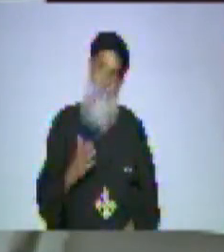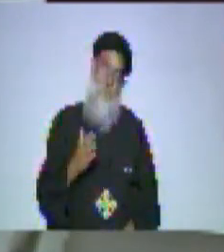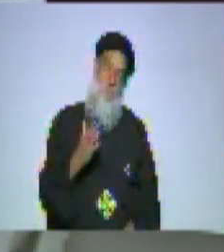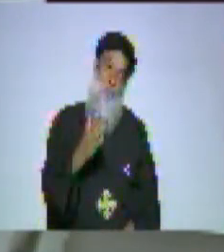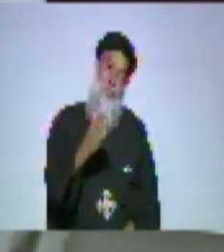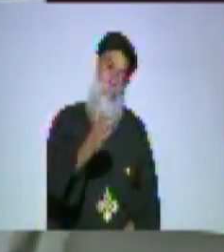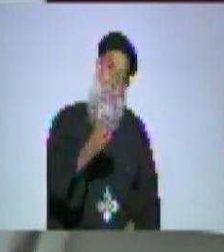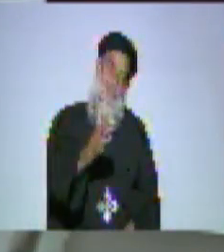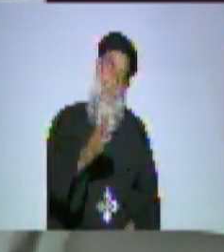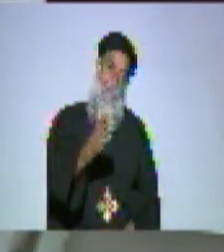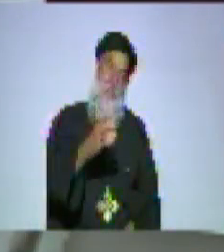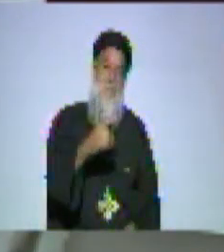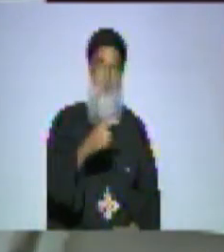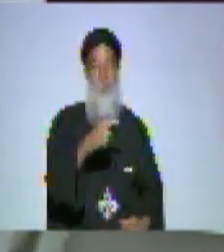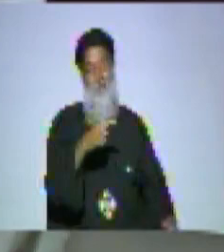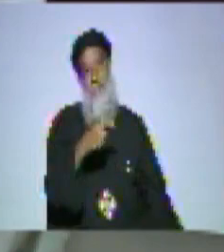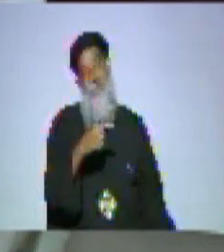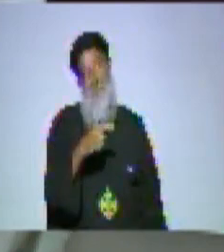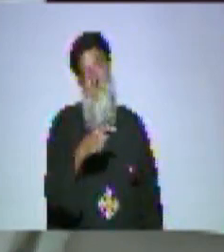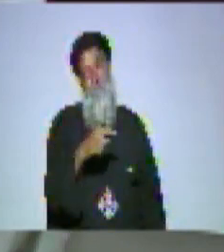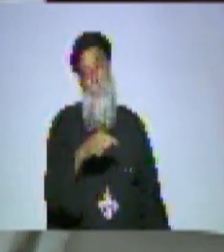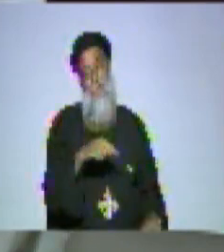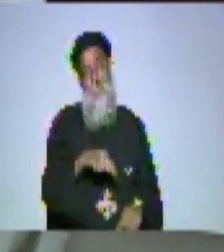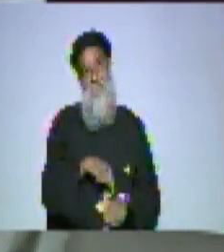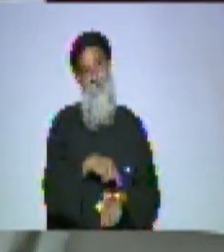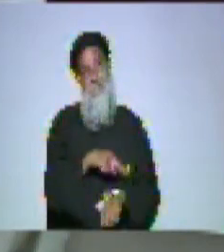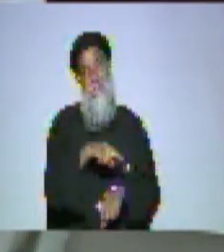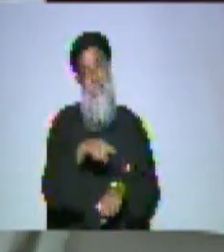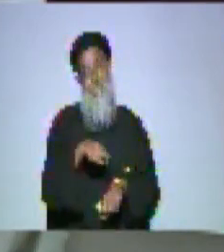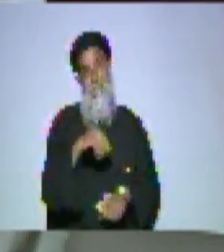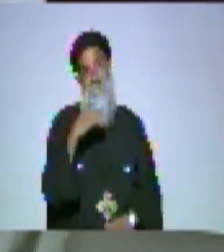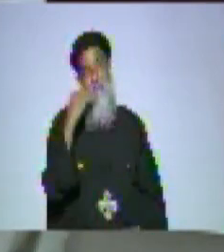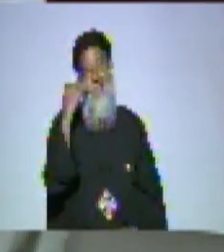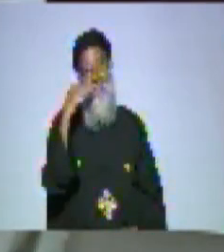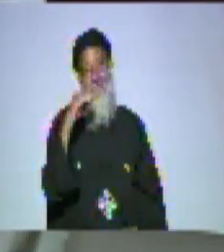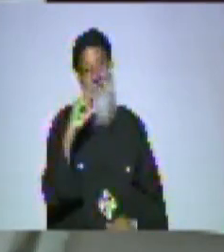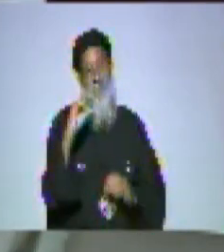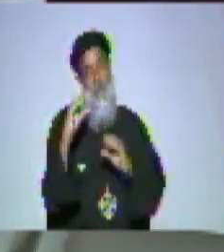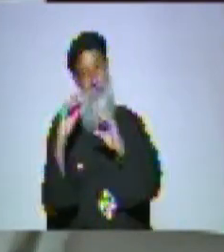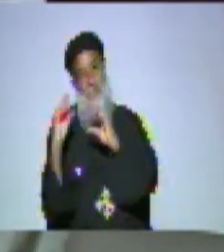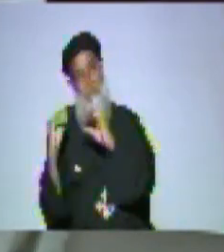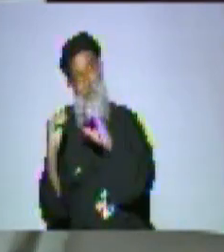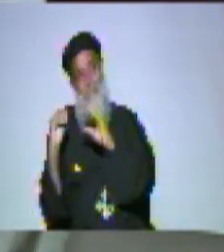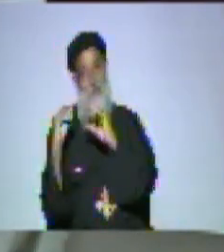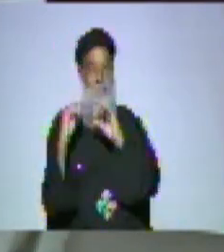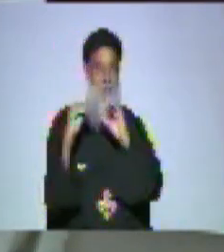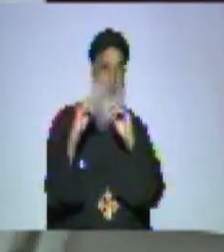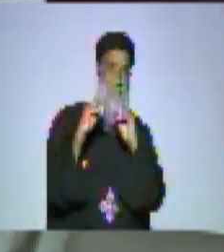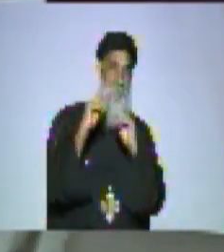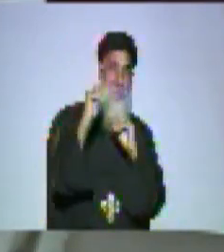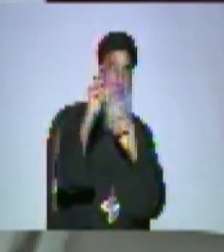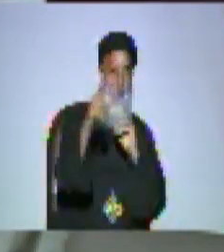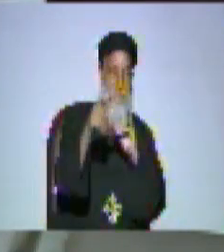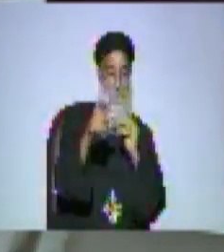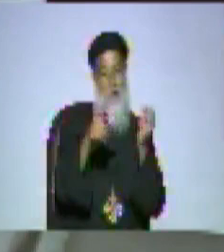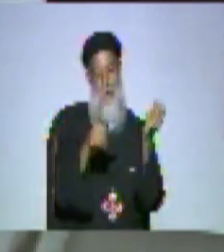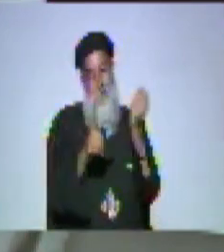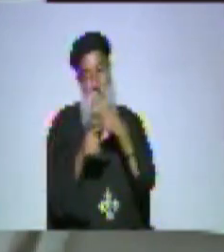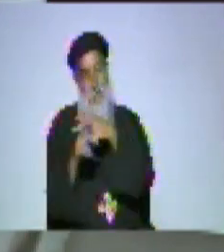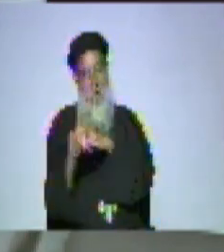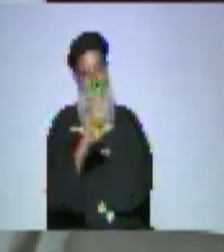على مدى ساعه ونص يسال وانا اجاوب ويرمي كلمه ورد